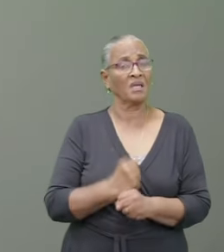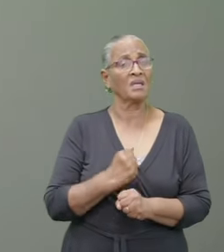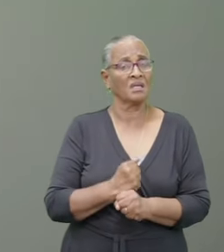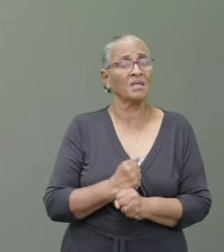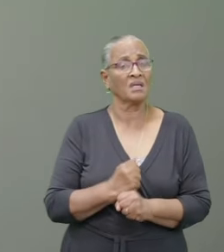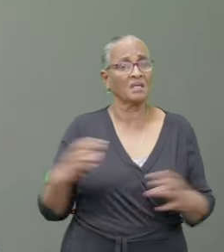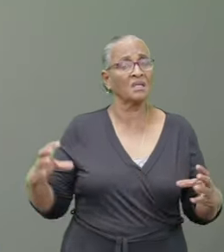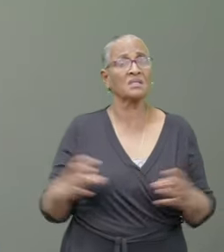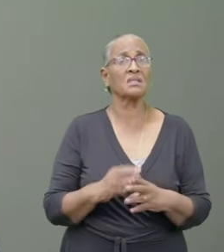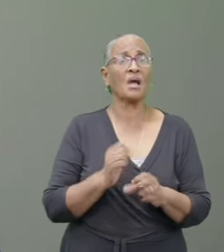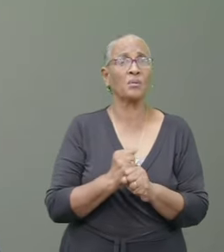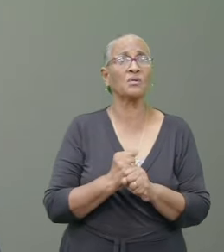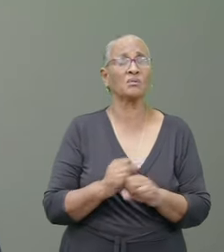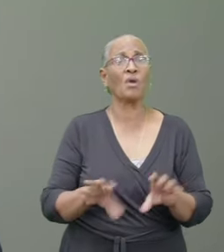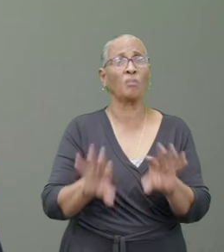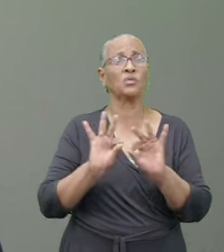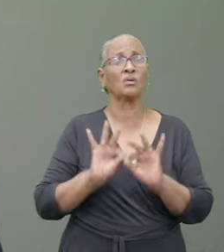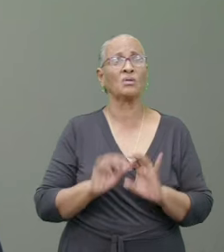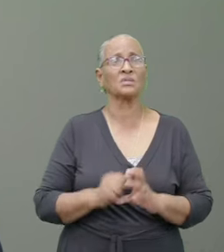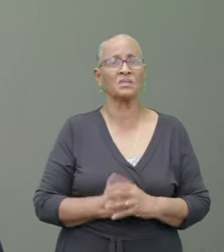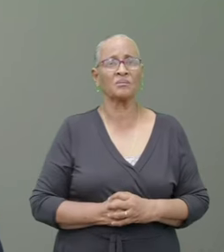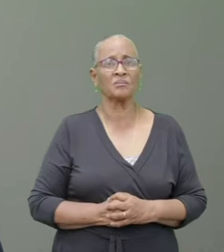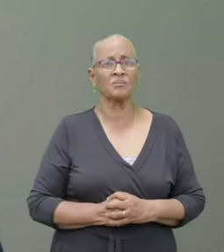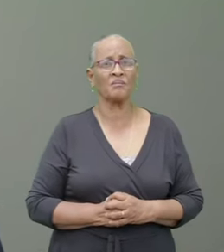zaken op te lossen.